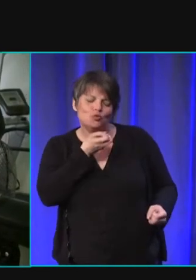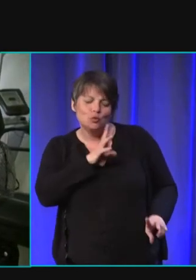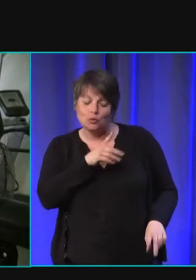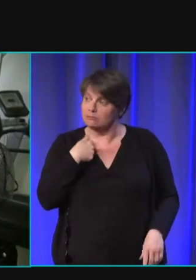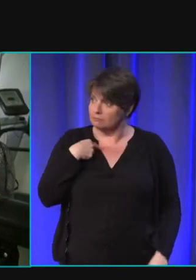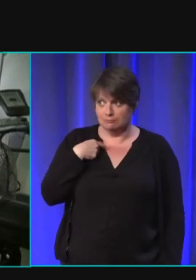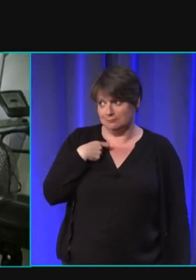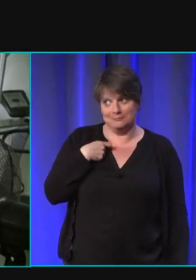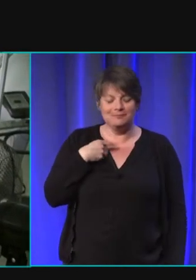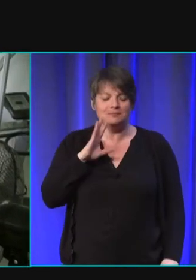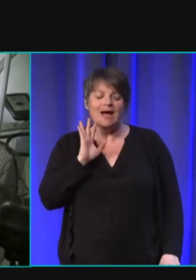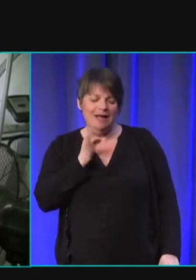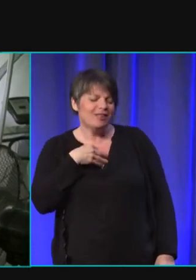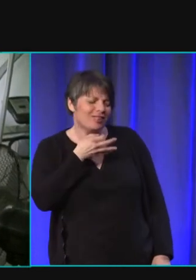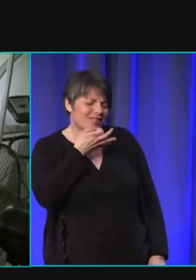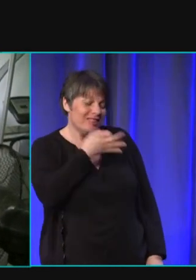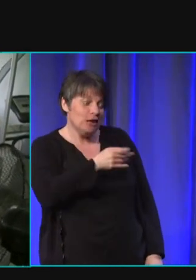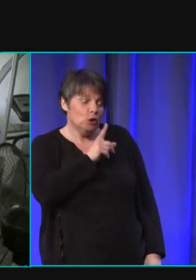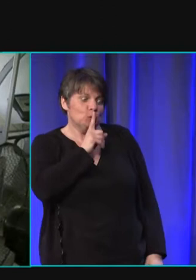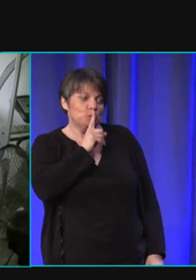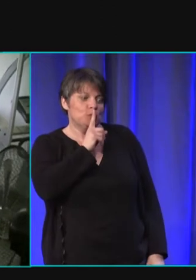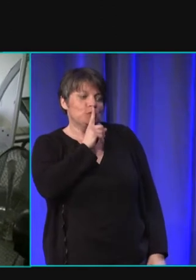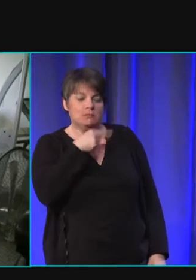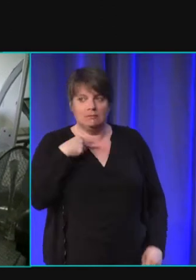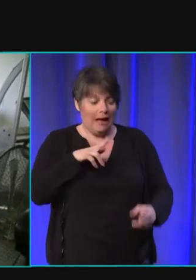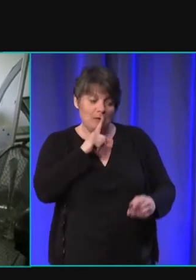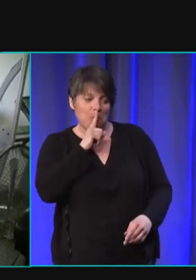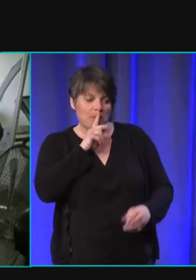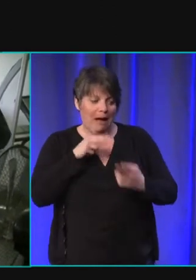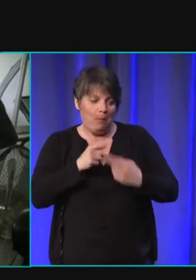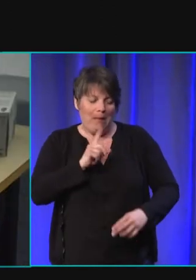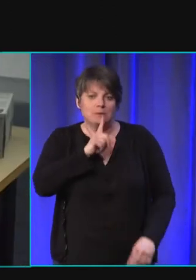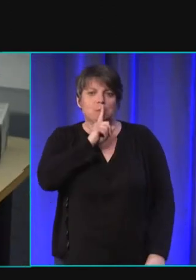D'accord. Ouais. Comment il est prêt? On lui a dit, surtout, tu as tu parles le temps, pas. Tu as le temps. Tu ne dis rien.